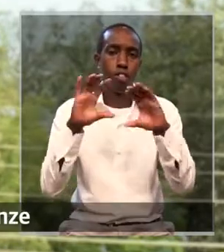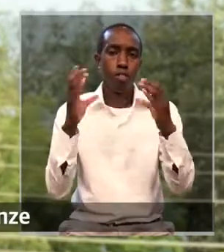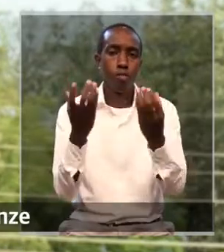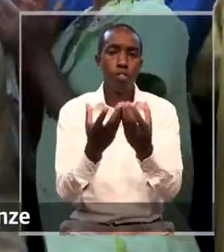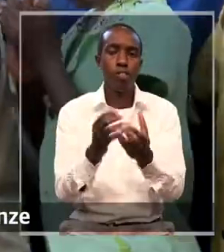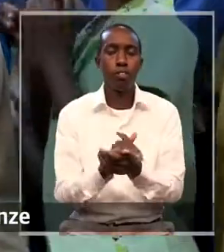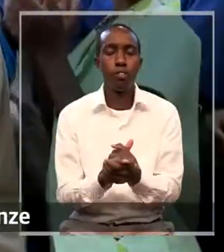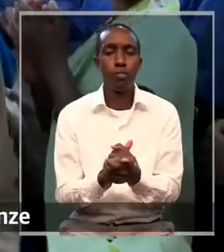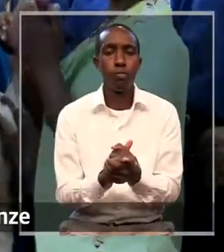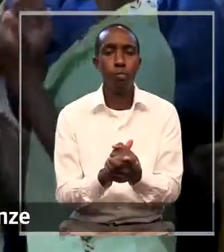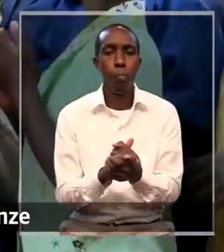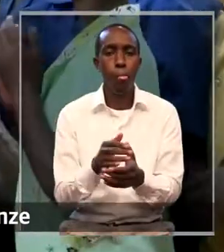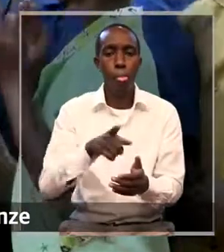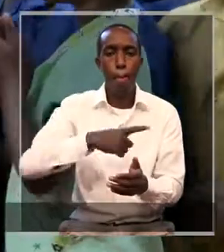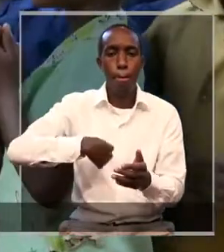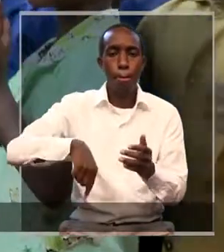communities.